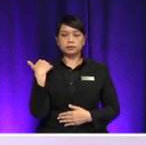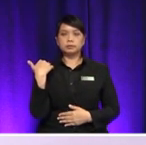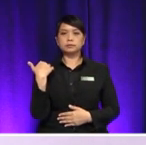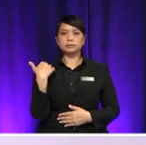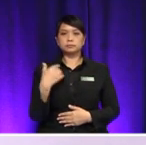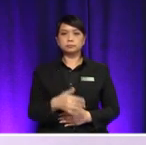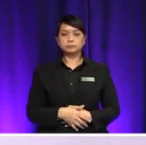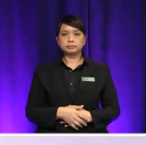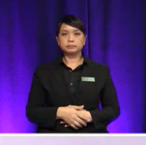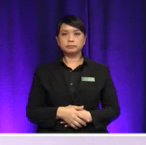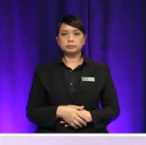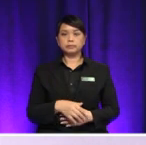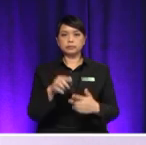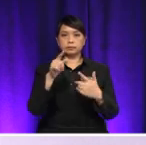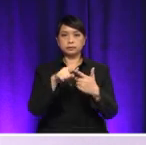tahun 2015